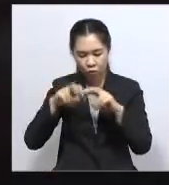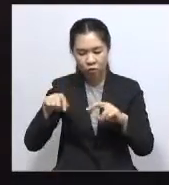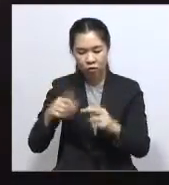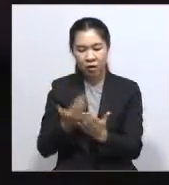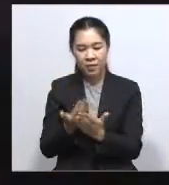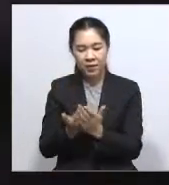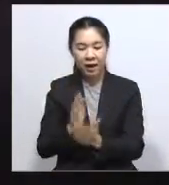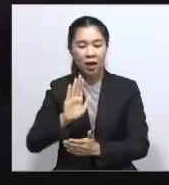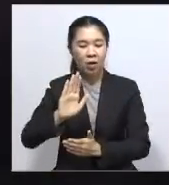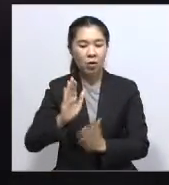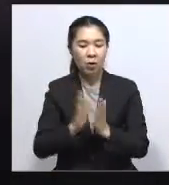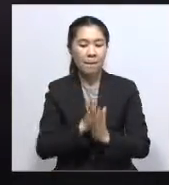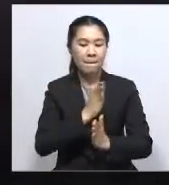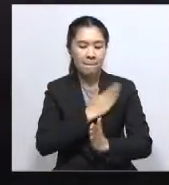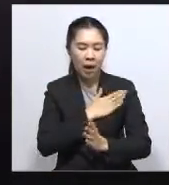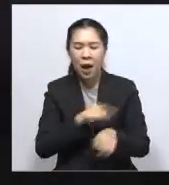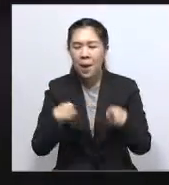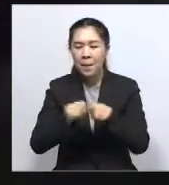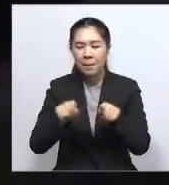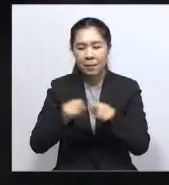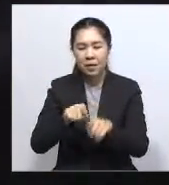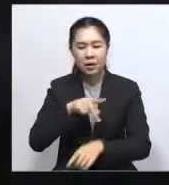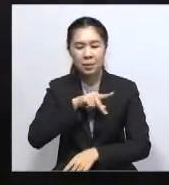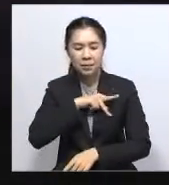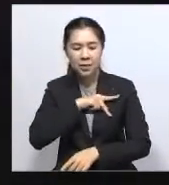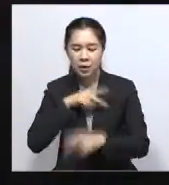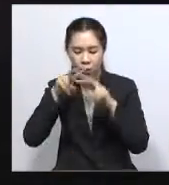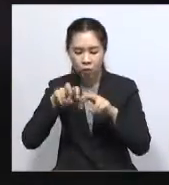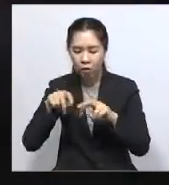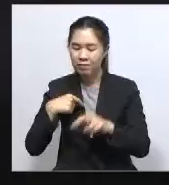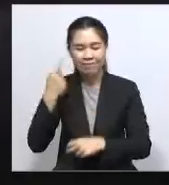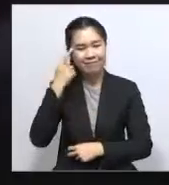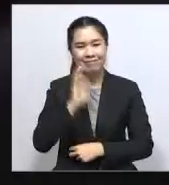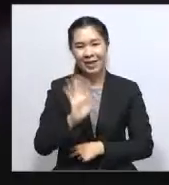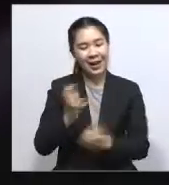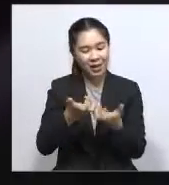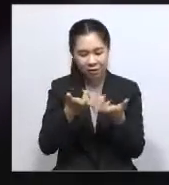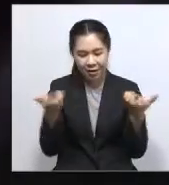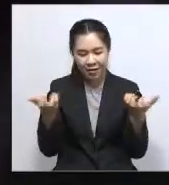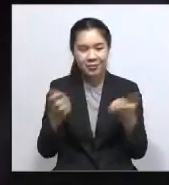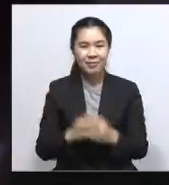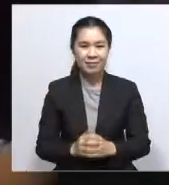พระสงฆ์เหมือนเป็นการไปตรวจสอบศรัทธาประชาชนเนี่ยผมว่าต้องแยกแยะให้ถูก